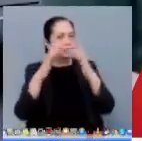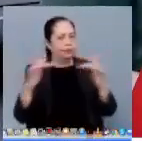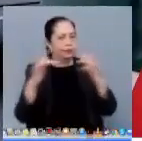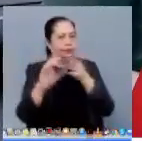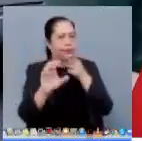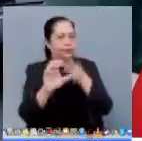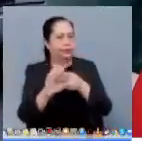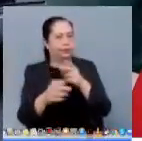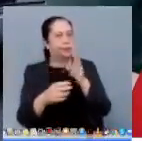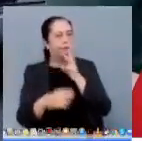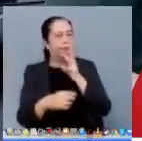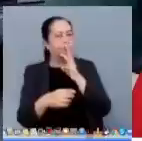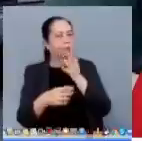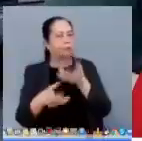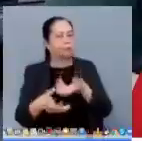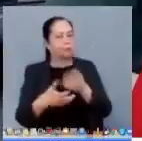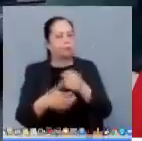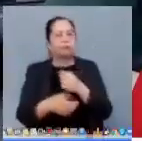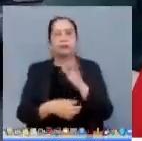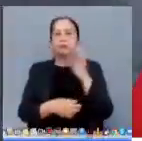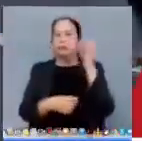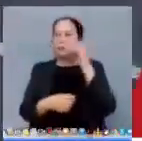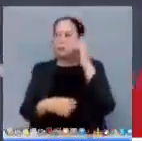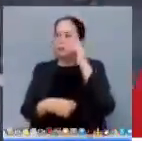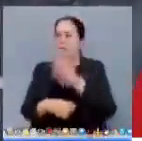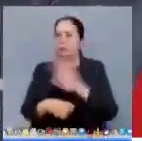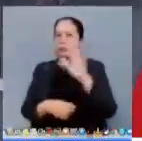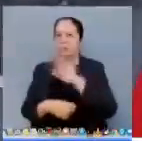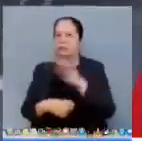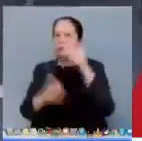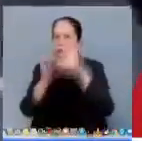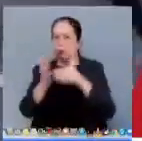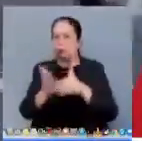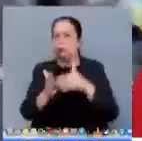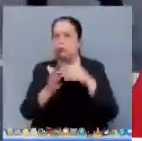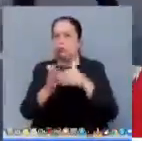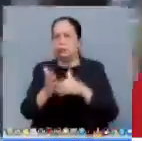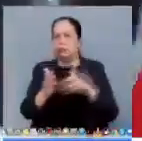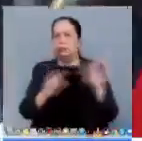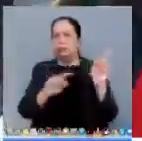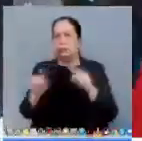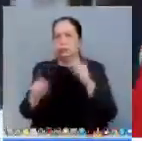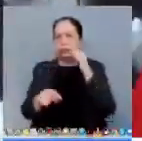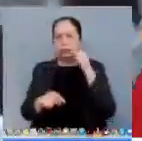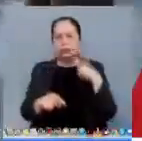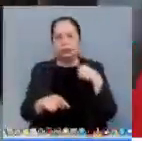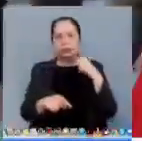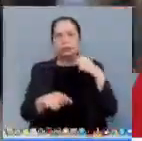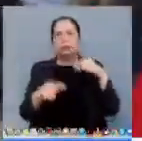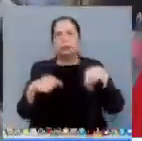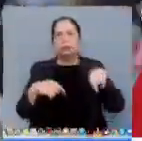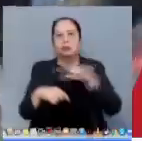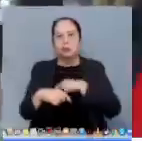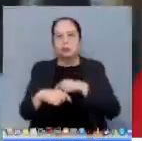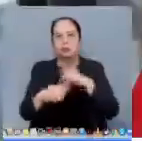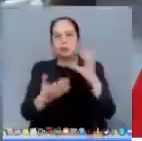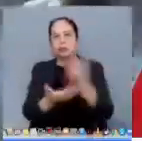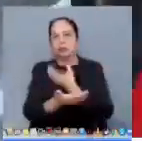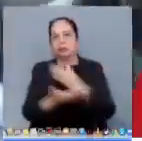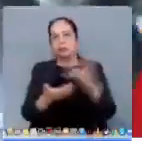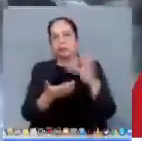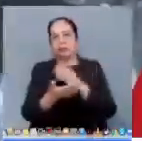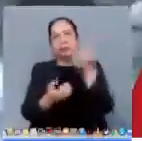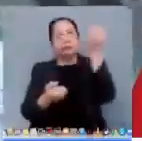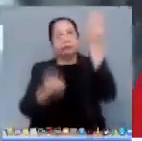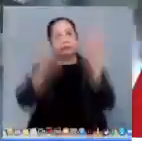Wata-Wata? Umasa po ako na libo-libo po ang pupunta rito. Kagabi nga ho, sa aming concert at fireworks display, ay libo-libo na po